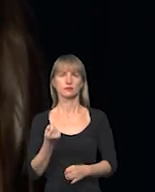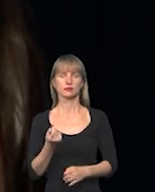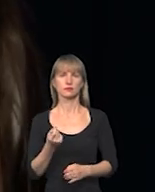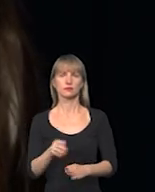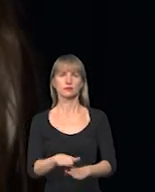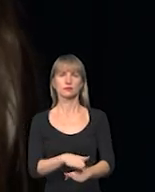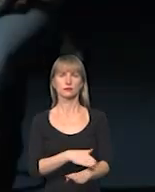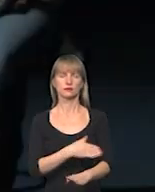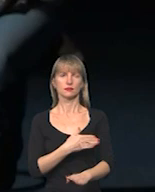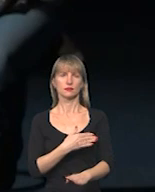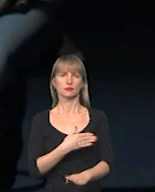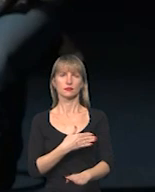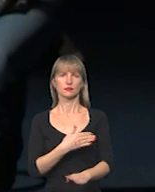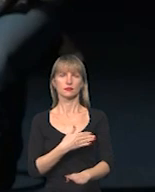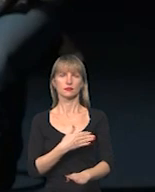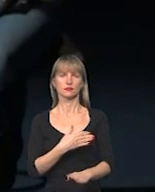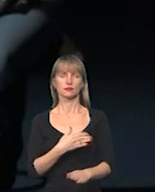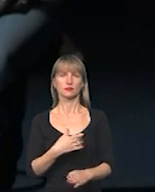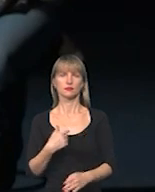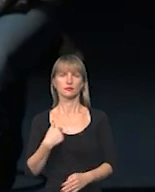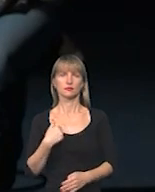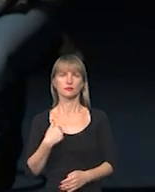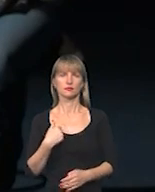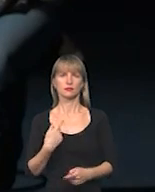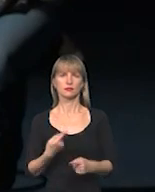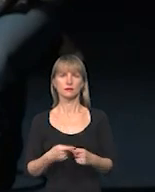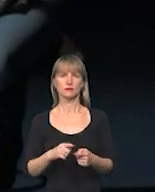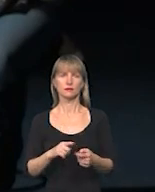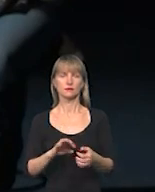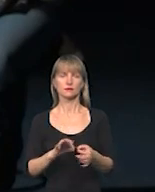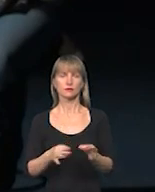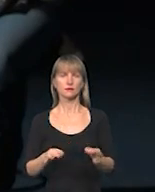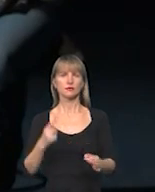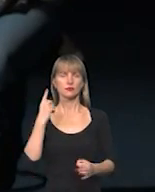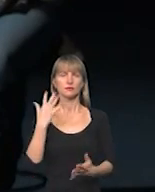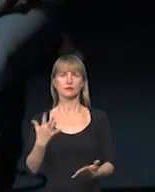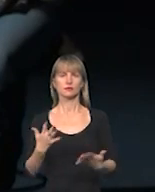довше. Ну, я якось цей процес уявляю